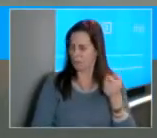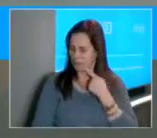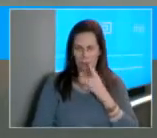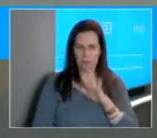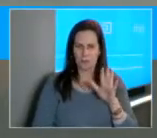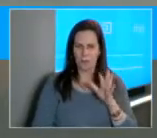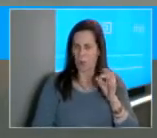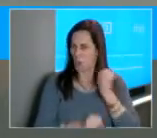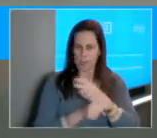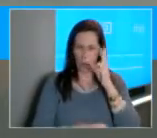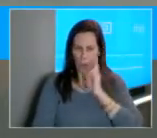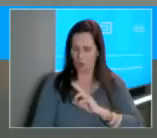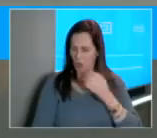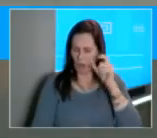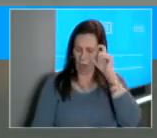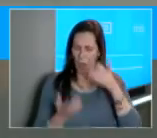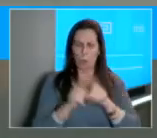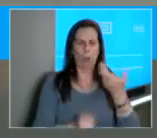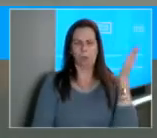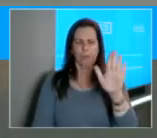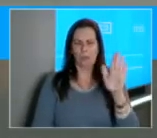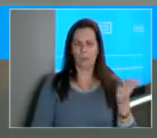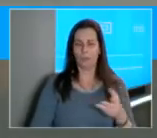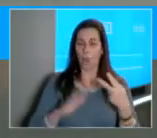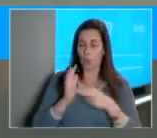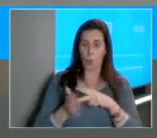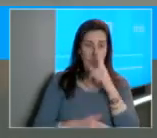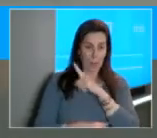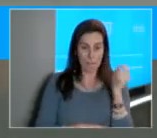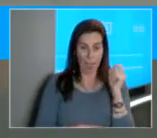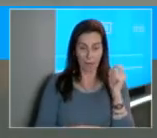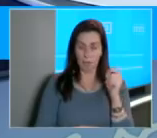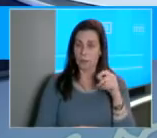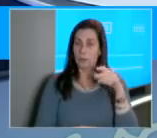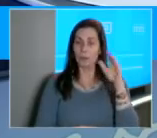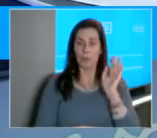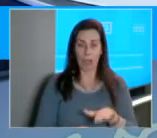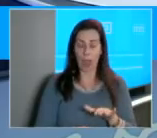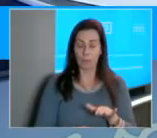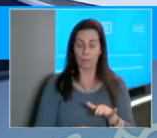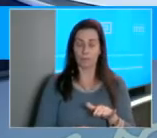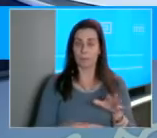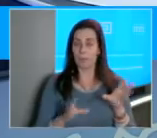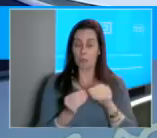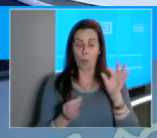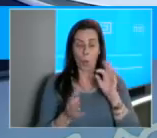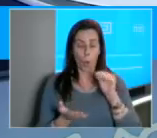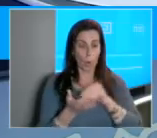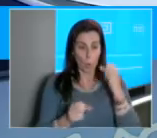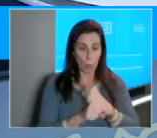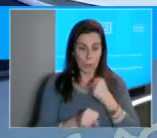במקום, די מבזה אותו, את אבו מאזן. תוכנית המאה, כפי שהוצגה, גם אם טרם מומשה